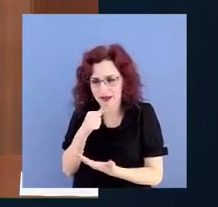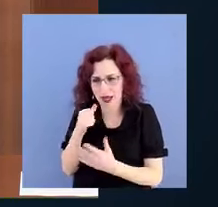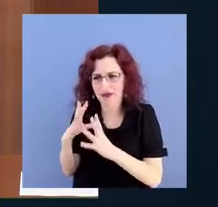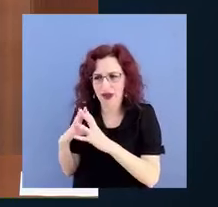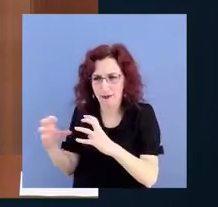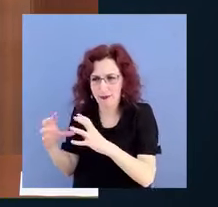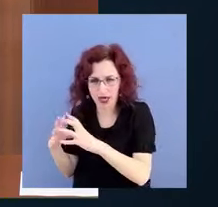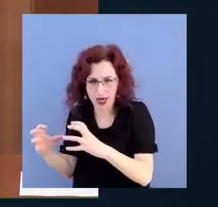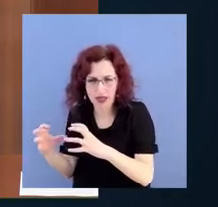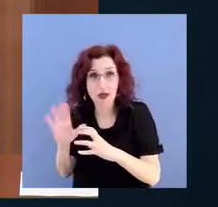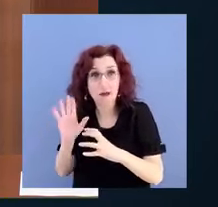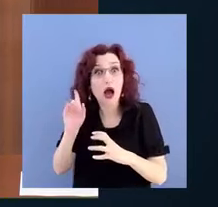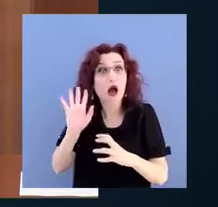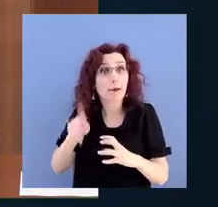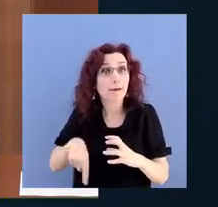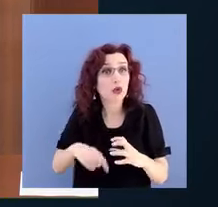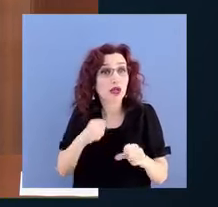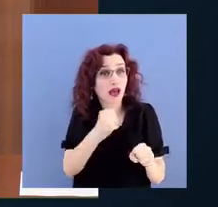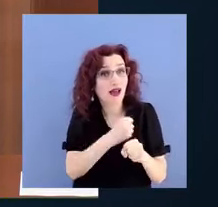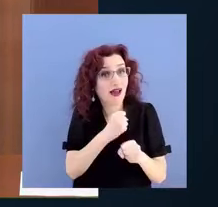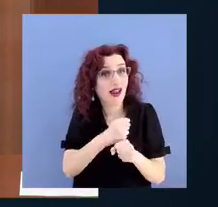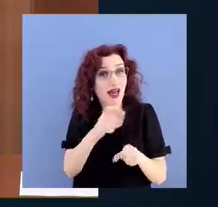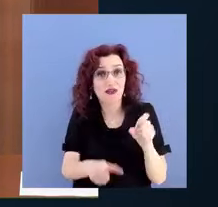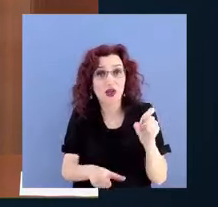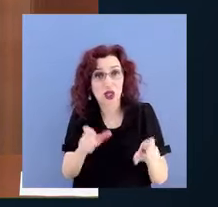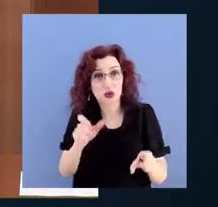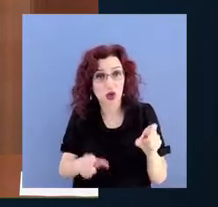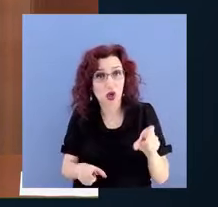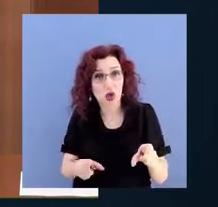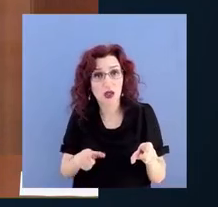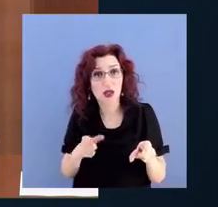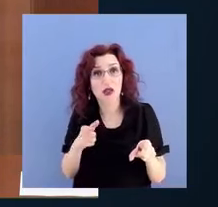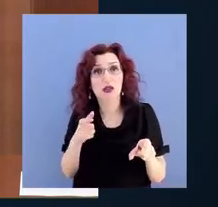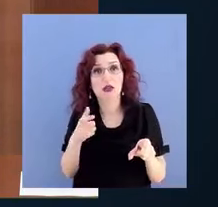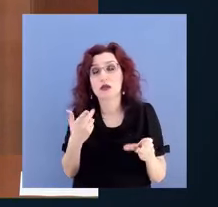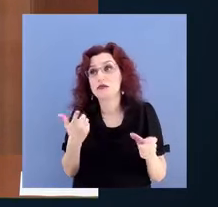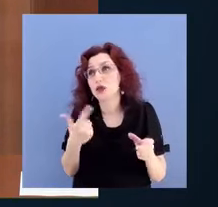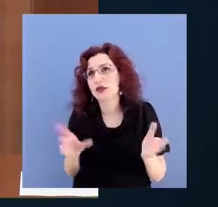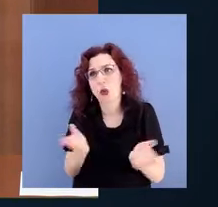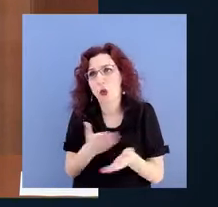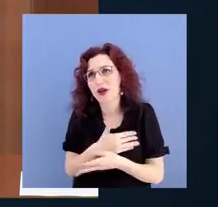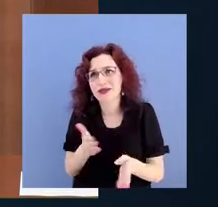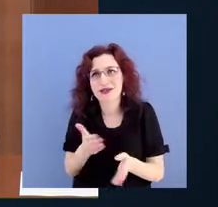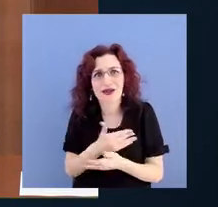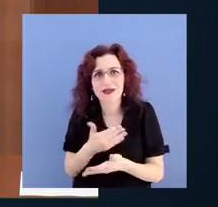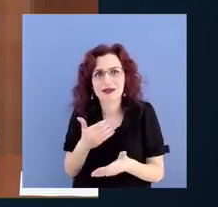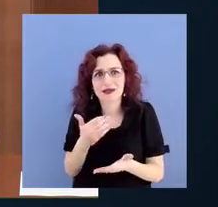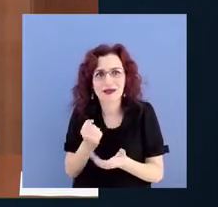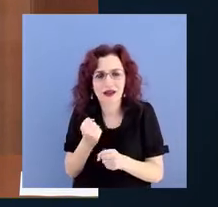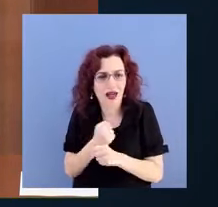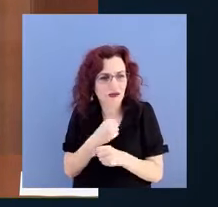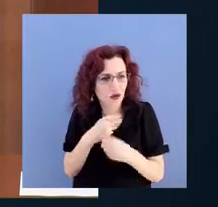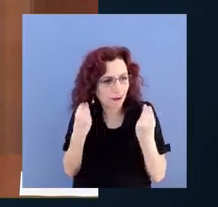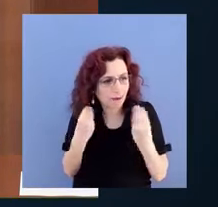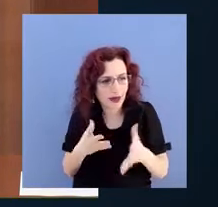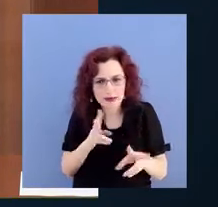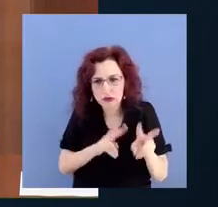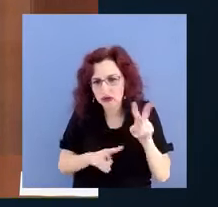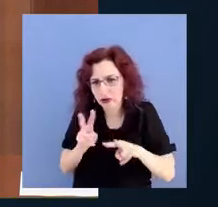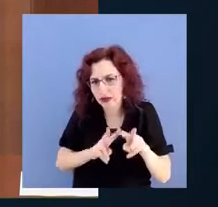che magari per qualunque tipo di motivo verranno allontanati dei processi produttivi e quindi cercheranno una collocazione diversa è